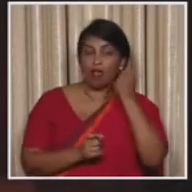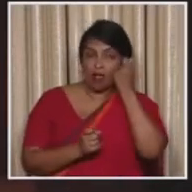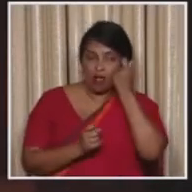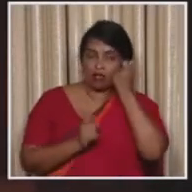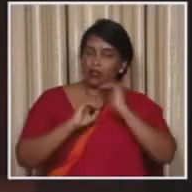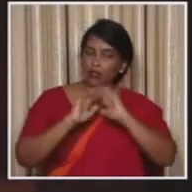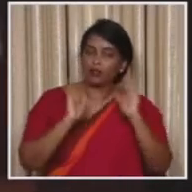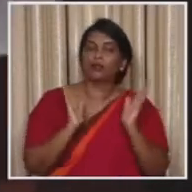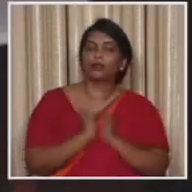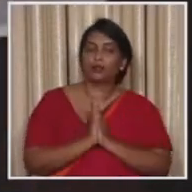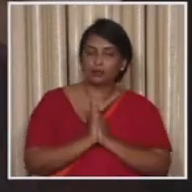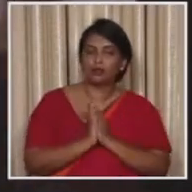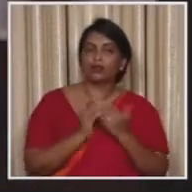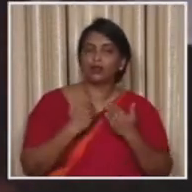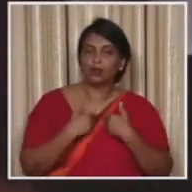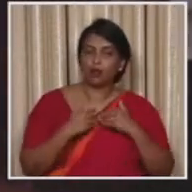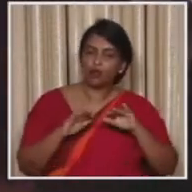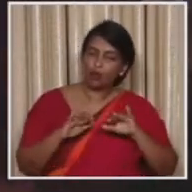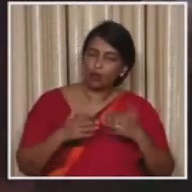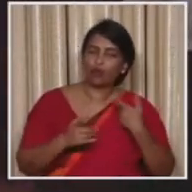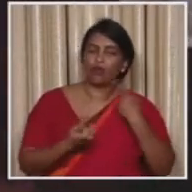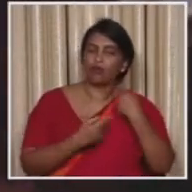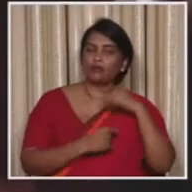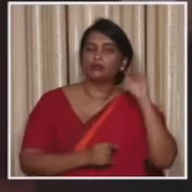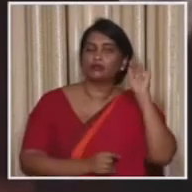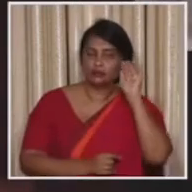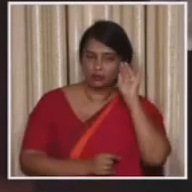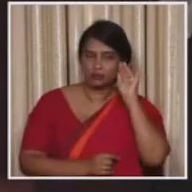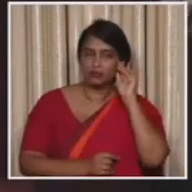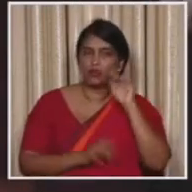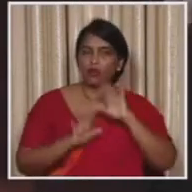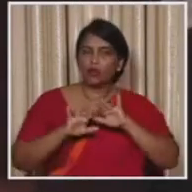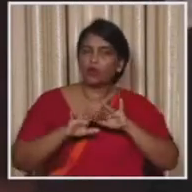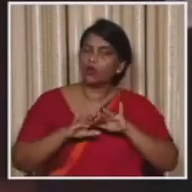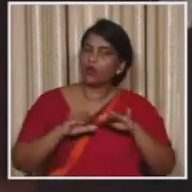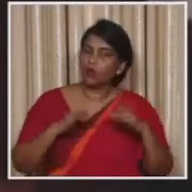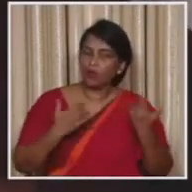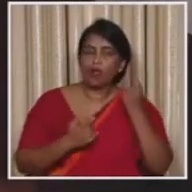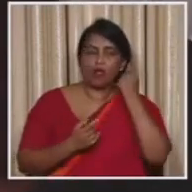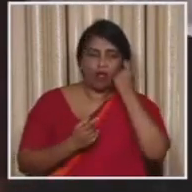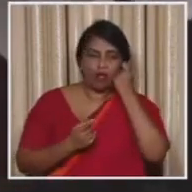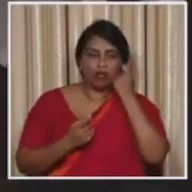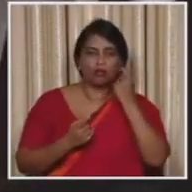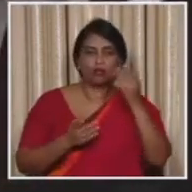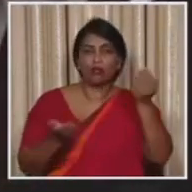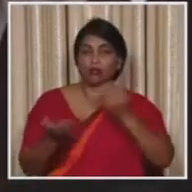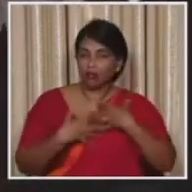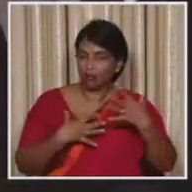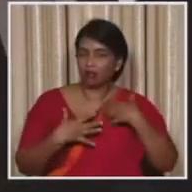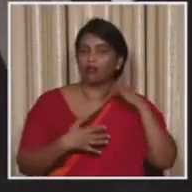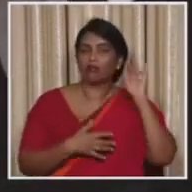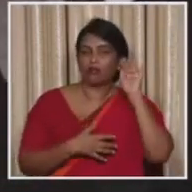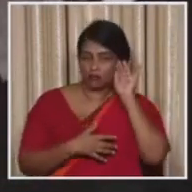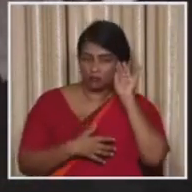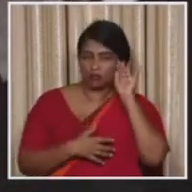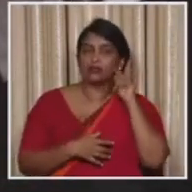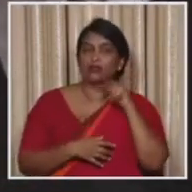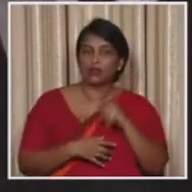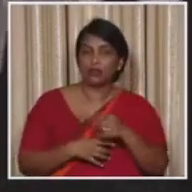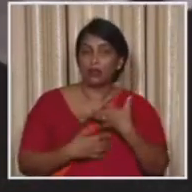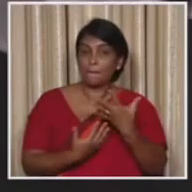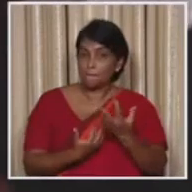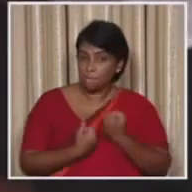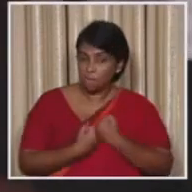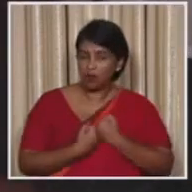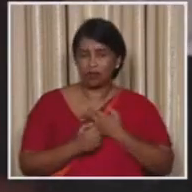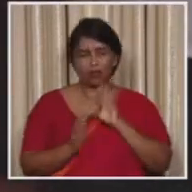වලට අපි ඕනම සවන් දීමක් කරනවා. ඒ ඕනම අදහස් උදහස් වලට සවන් දීමක් කරලා ඒවා බාර ගැනීම සහ